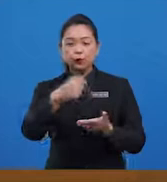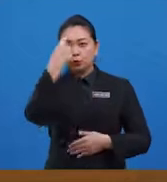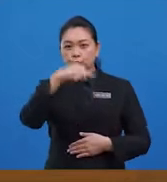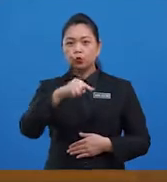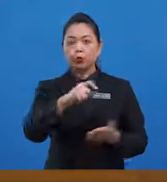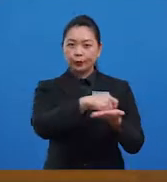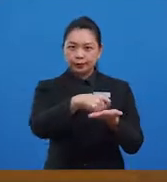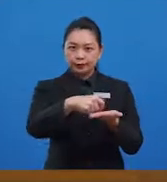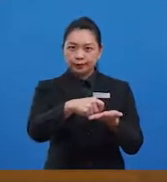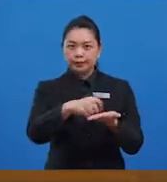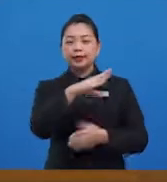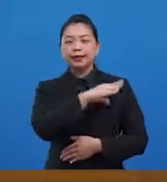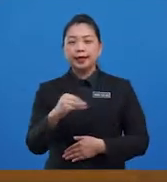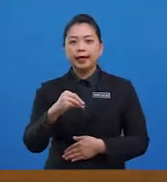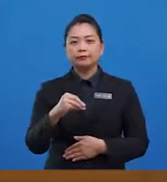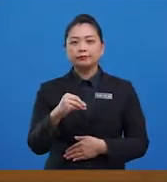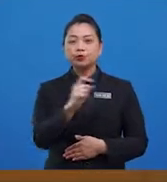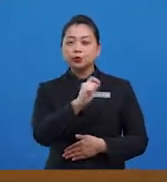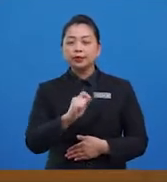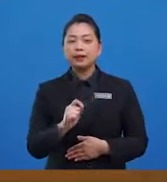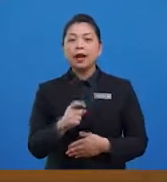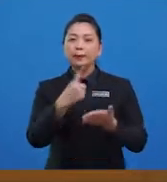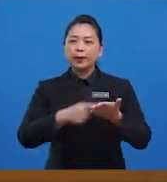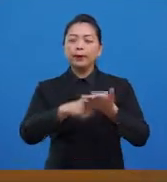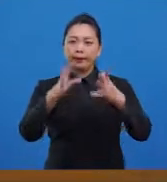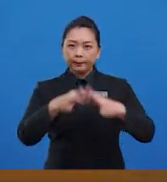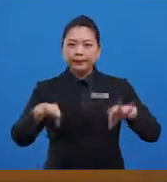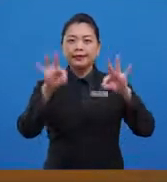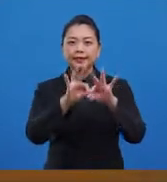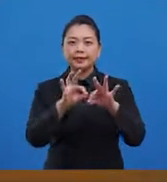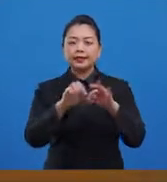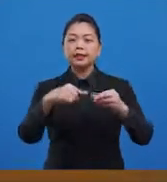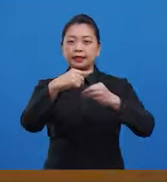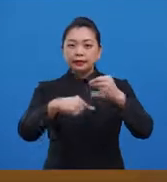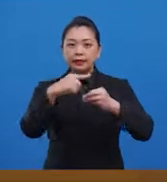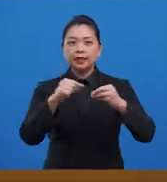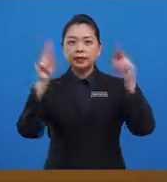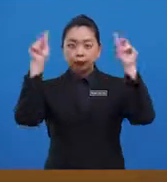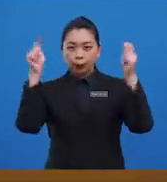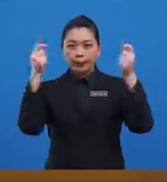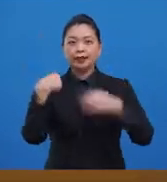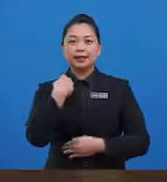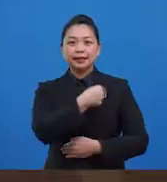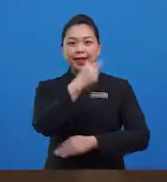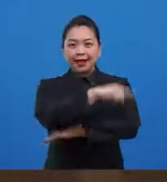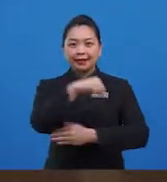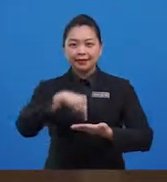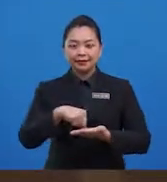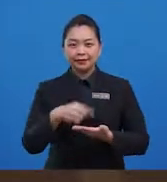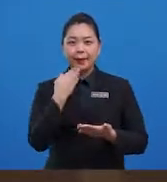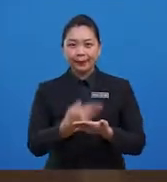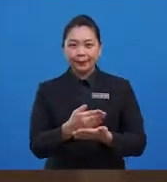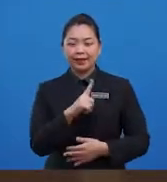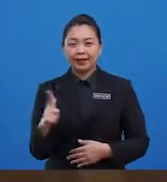untuk menulis serta catat catatan penting tentang topik kita pada hari ini.